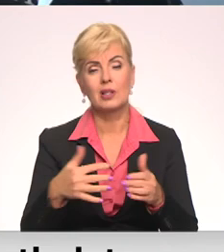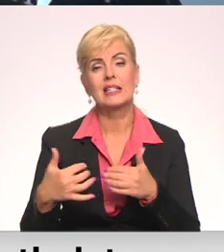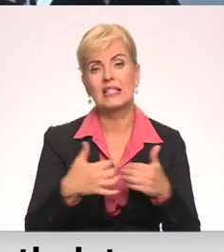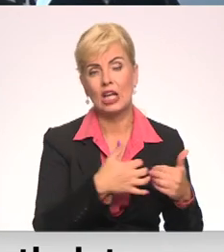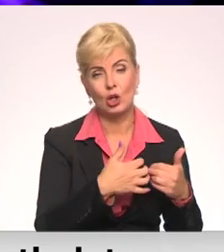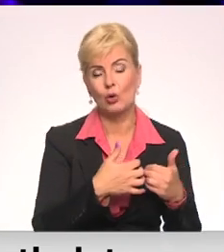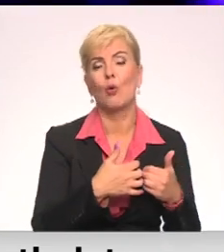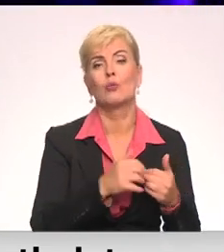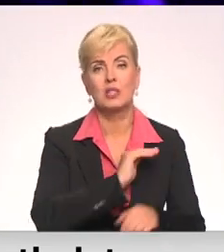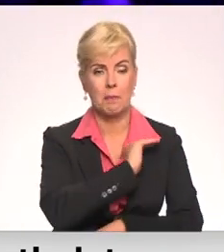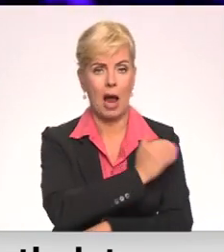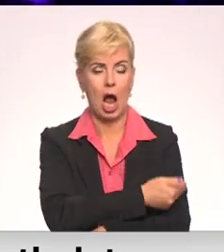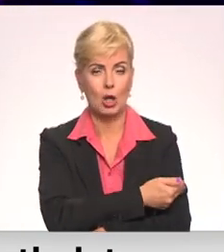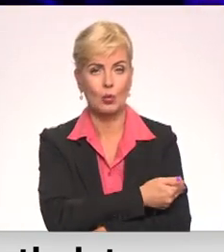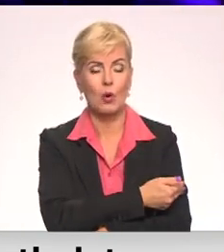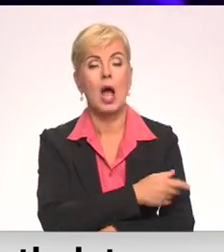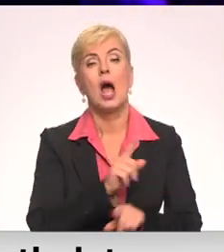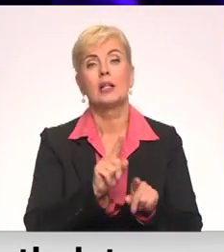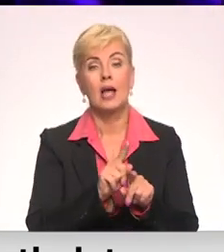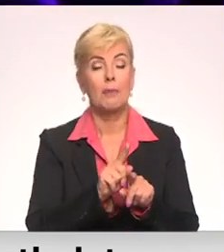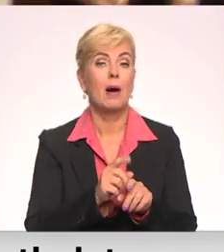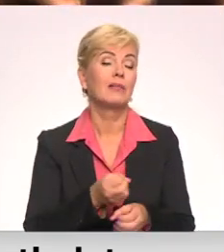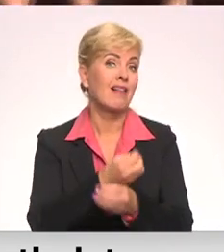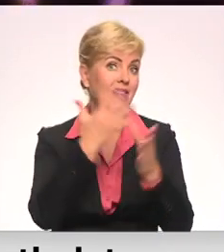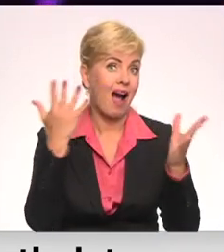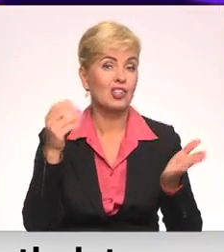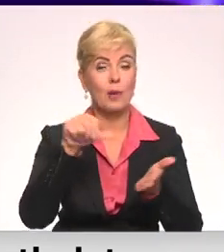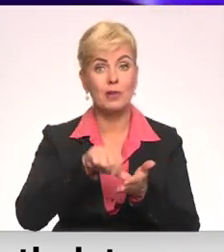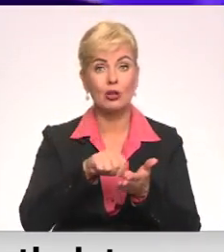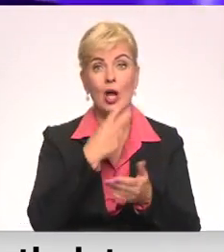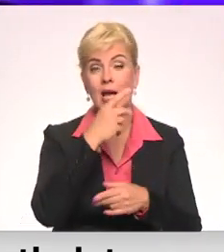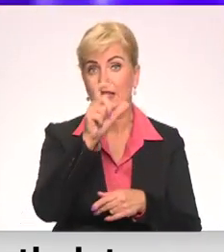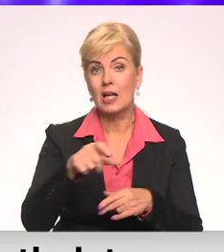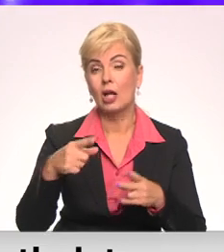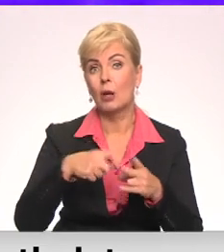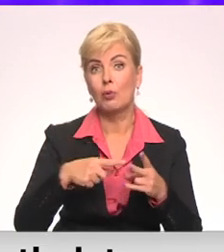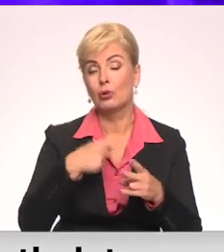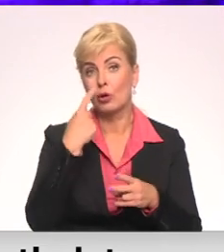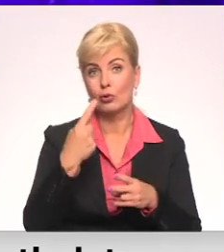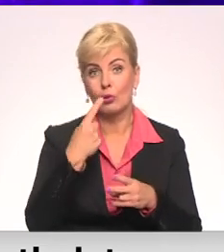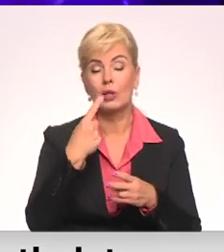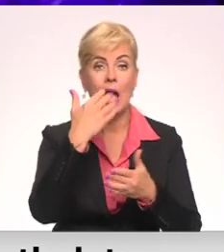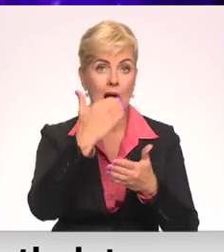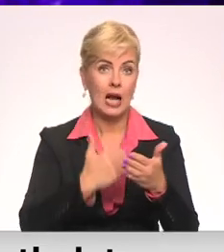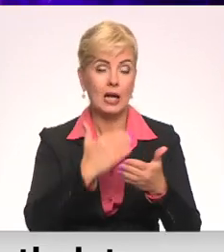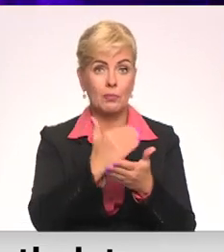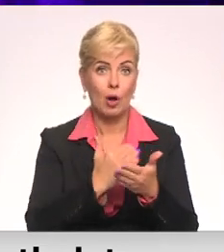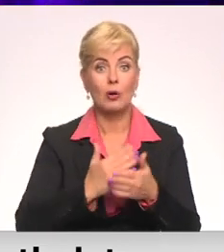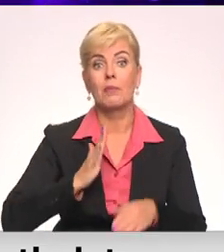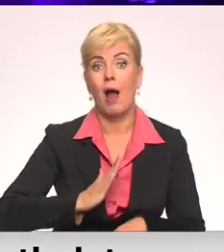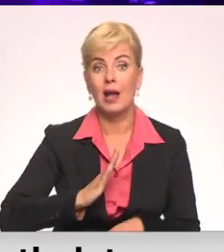sparu. Līdztekus krāšņiem priekšnesumiem skatītājus pusotru stundu garajā programmā gaidīja arī